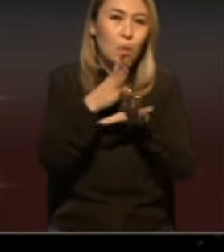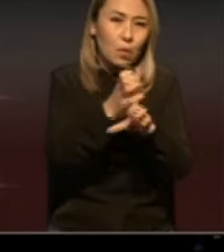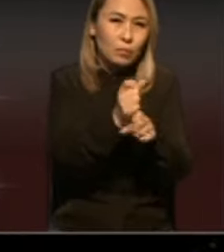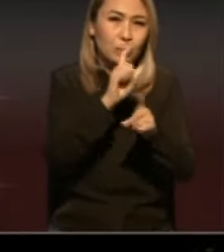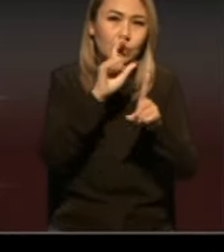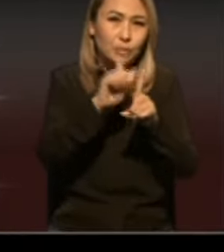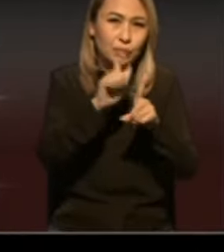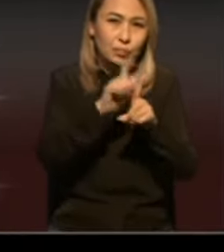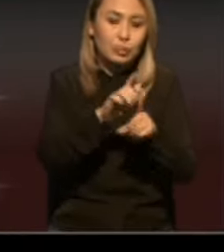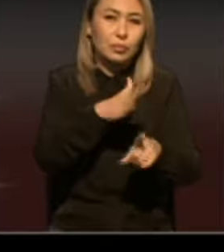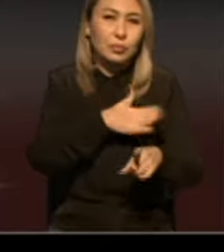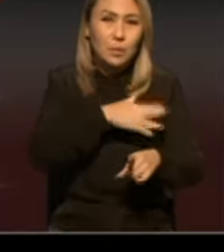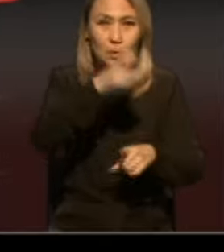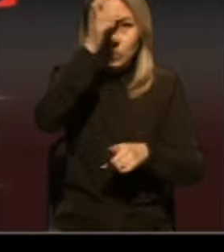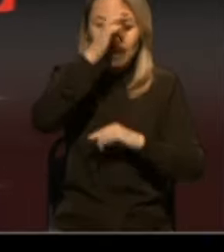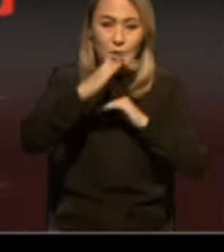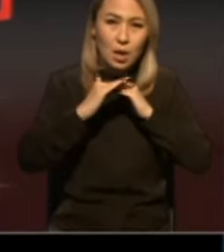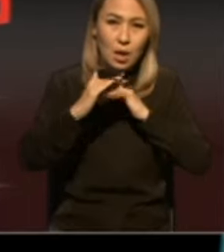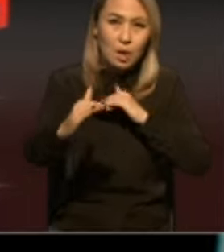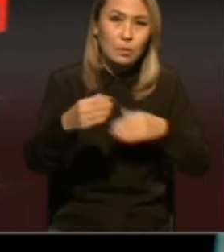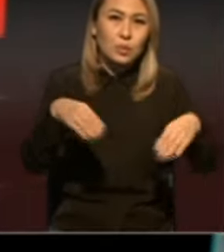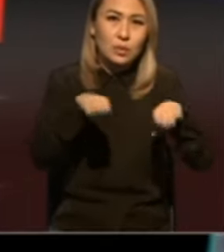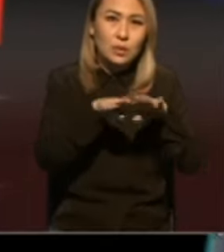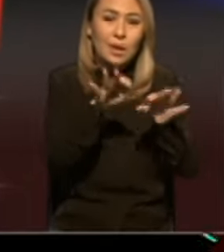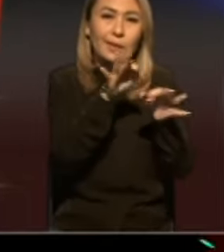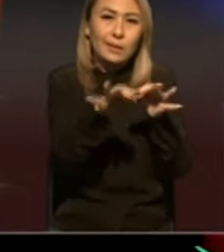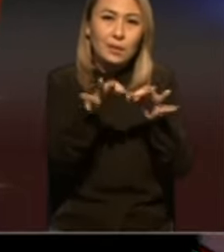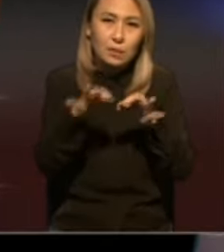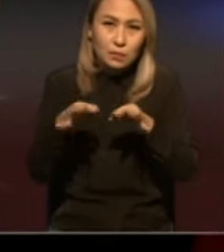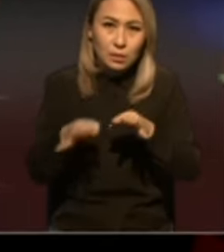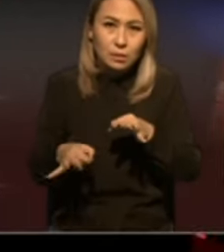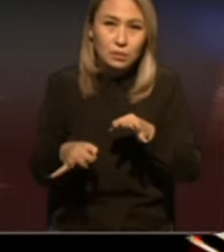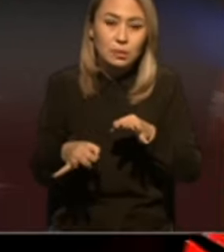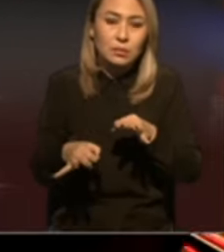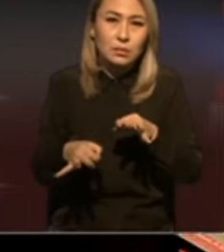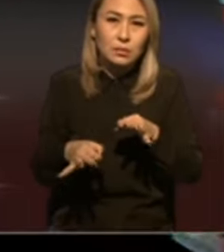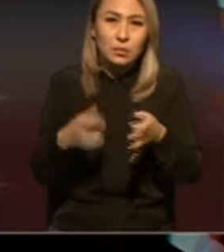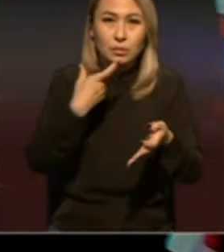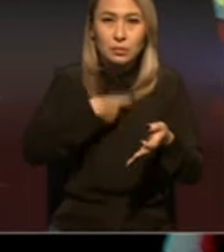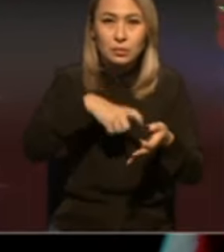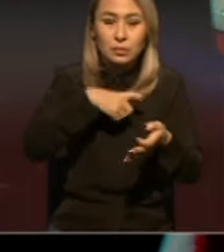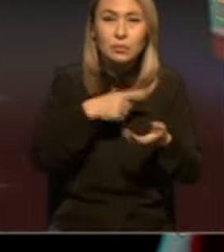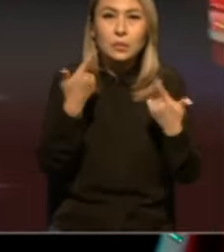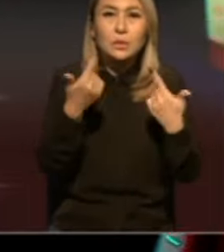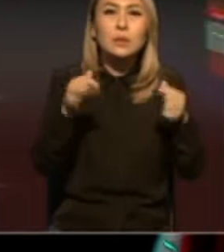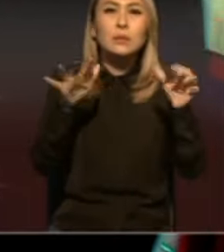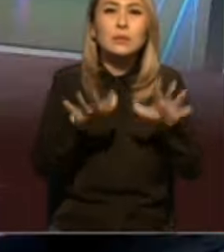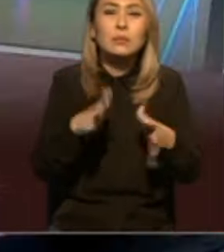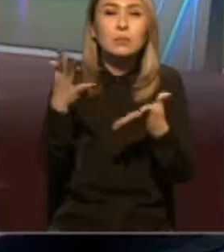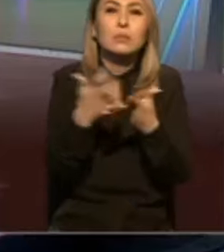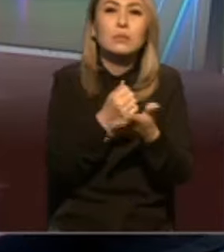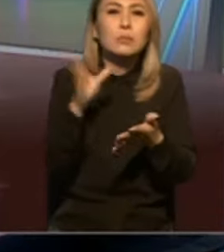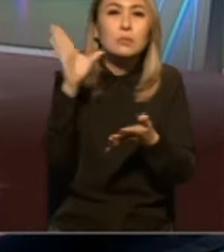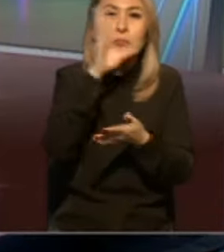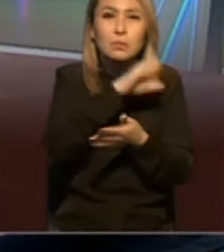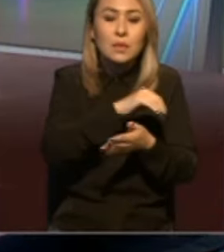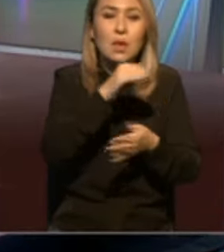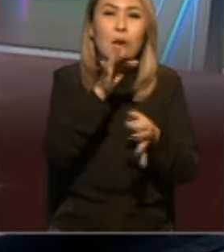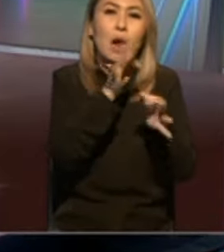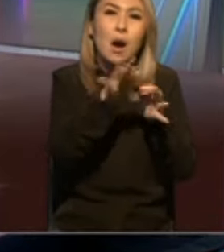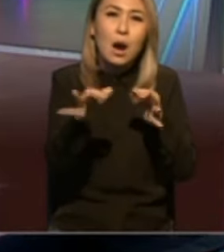кезде, біздің түркі әлемі осындай регионализацияға өзін қай жерде табаламыз? Яғни